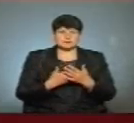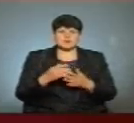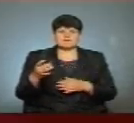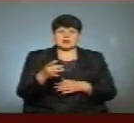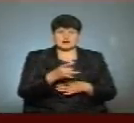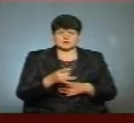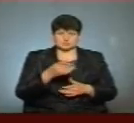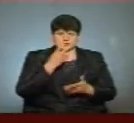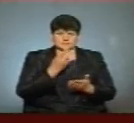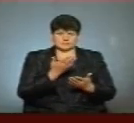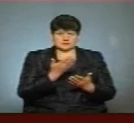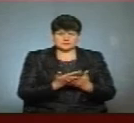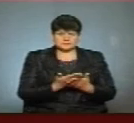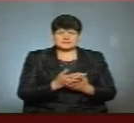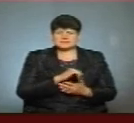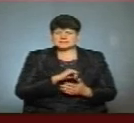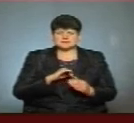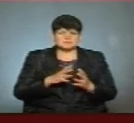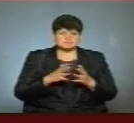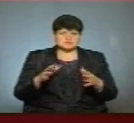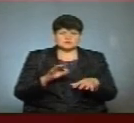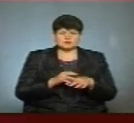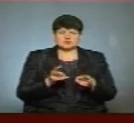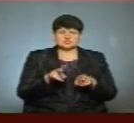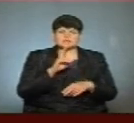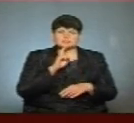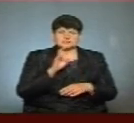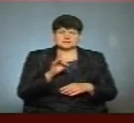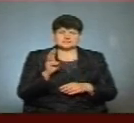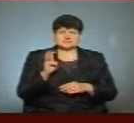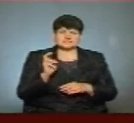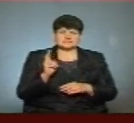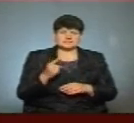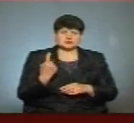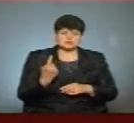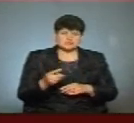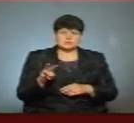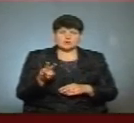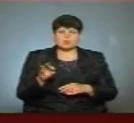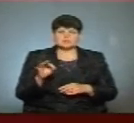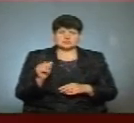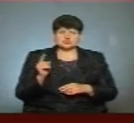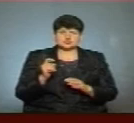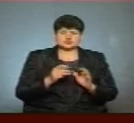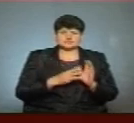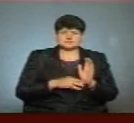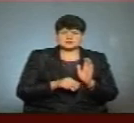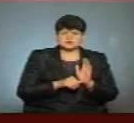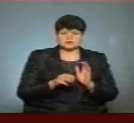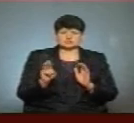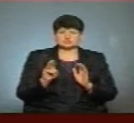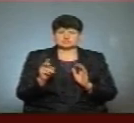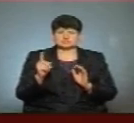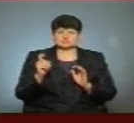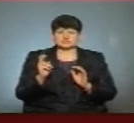районах виглядає так. Найбільше хворих залишається в Кременецькому – 321, у Монастириському – 186, Шумському